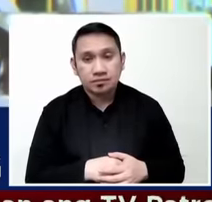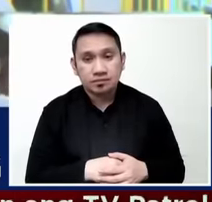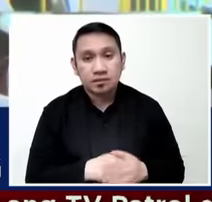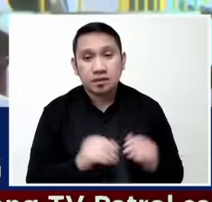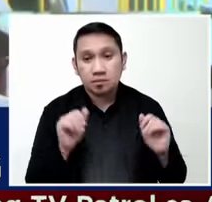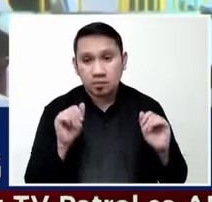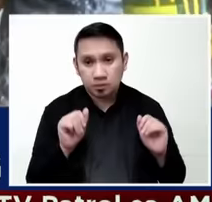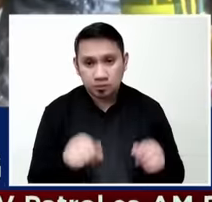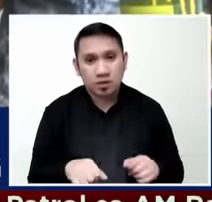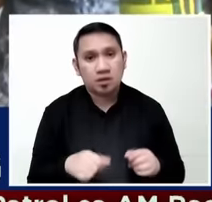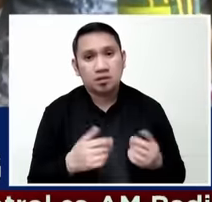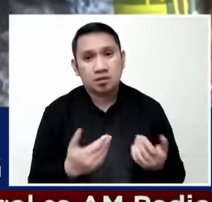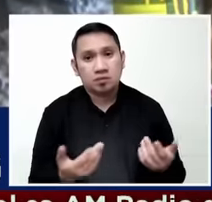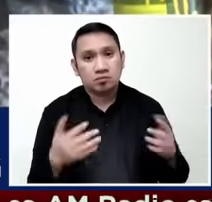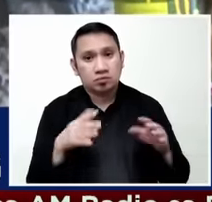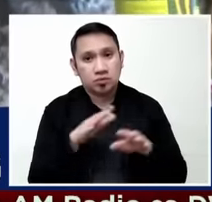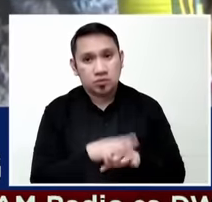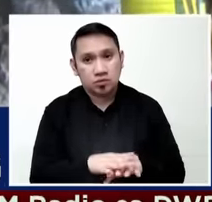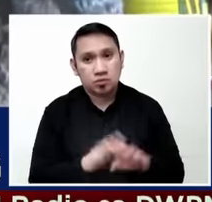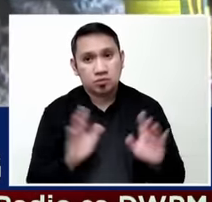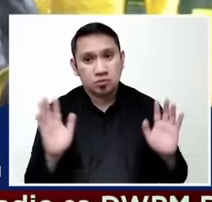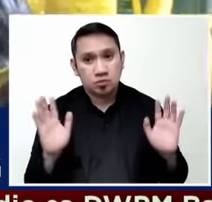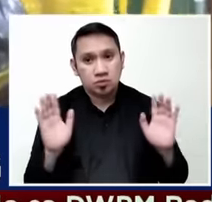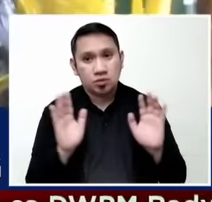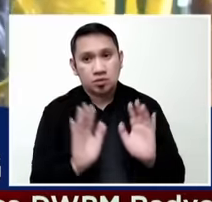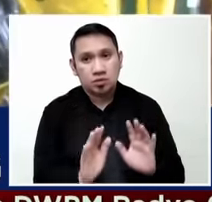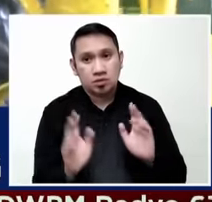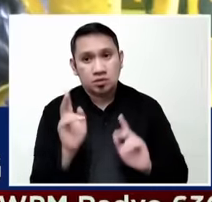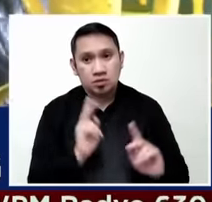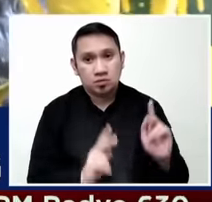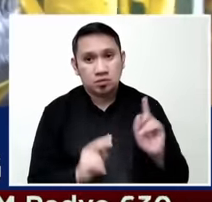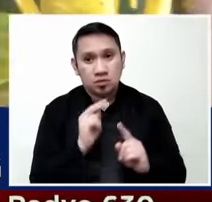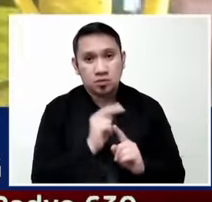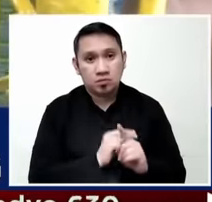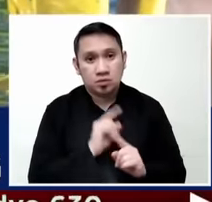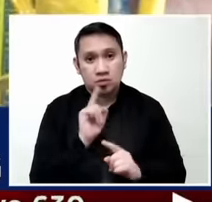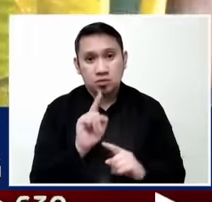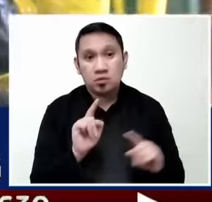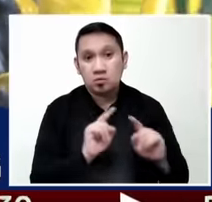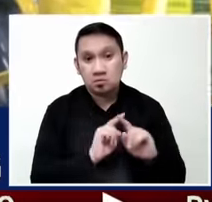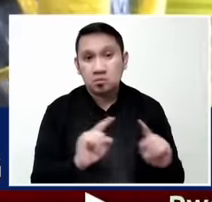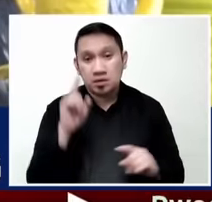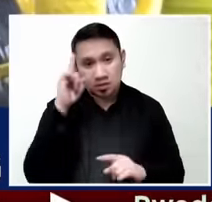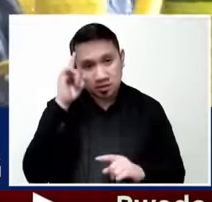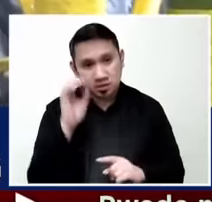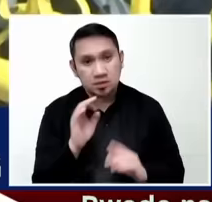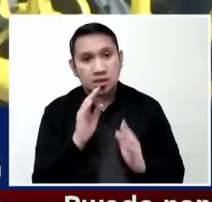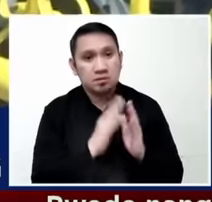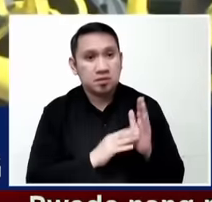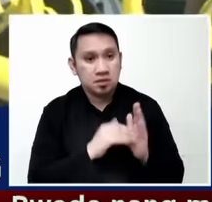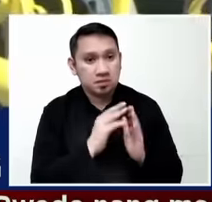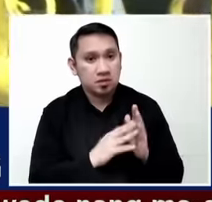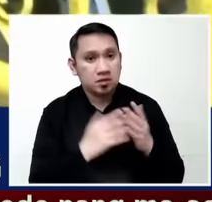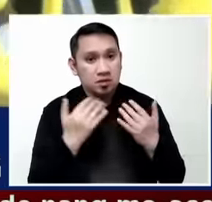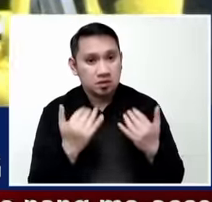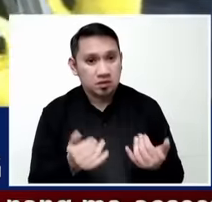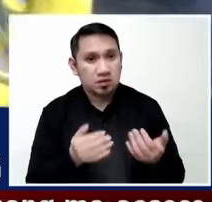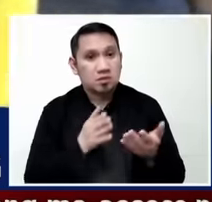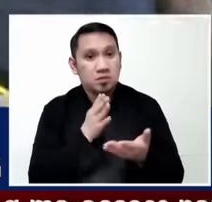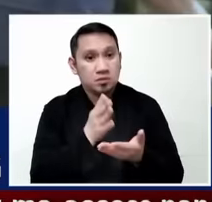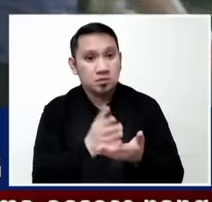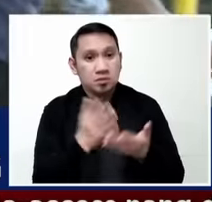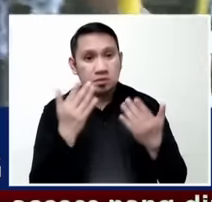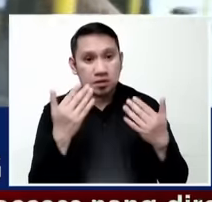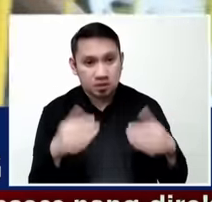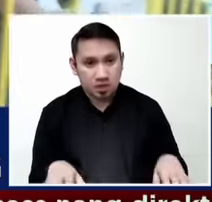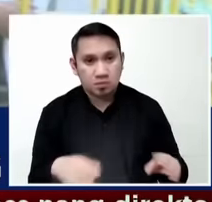silang makipagsabayan sa bugso ng tao sa November 1, mas pinili nilang magpintura ngayon at pumunta na lang pagkatapos ng